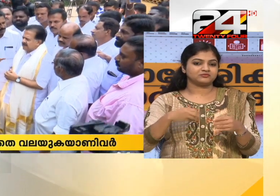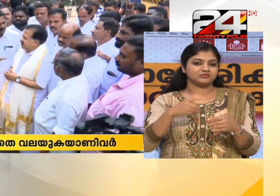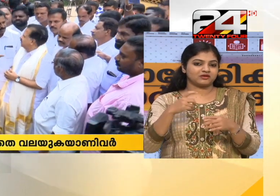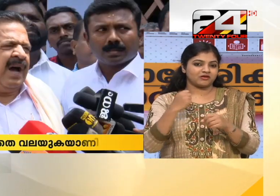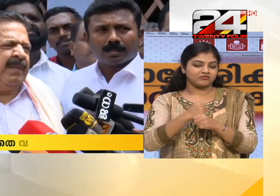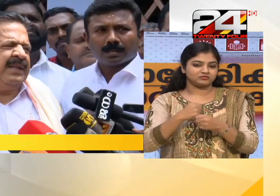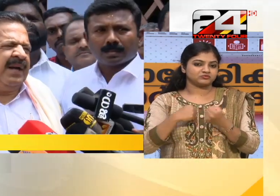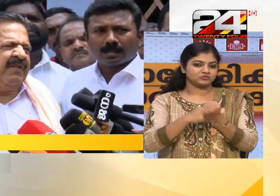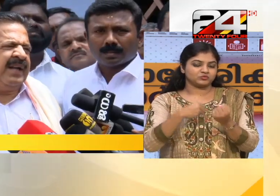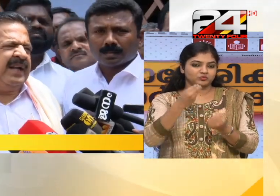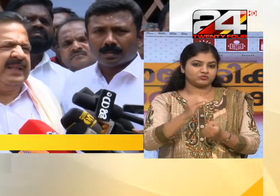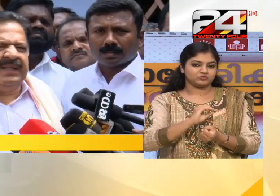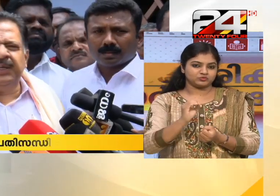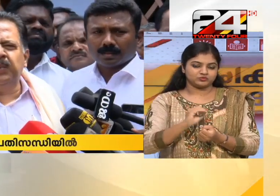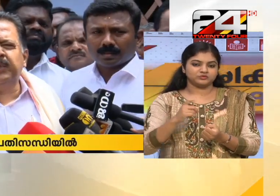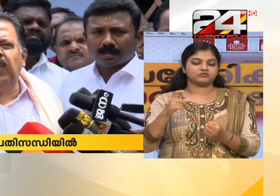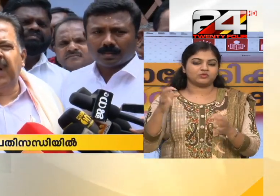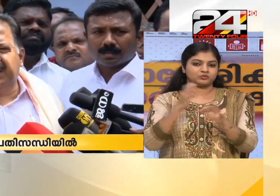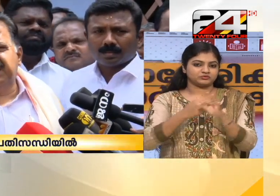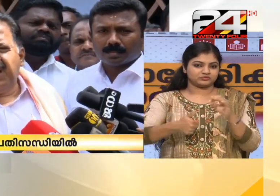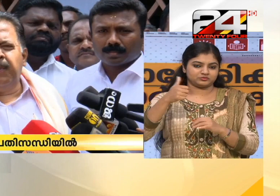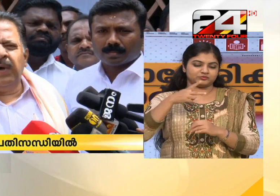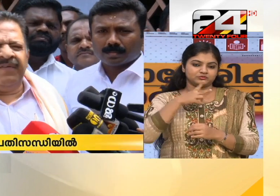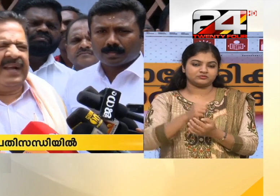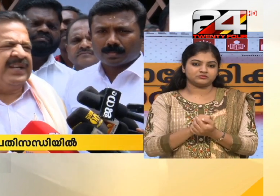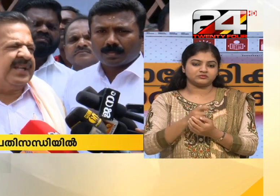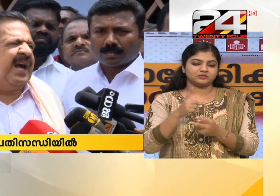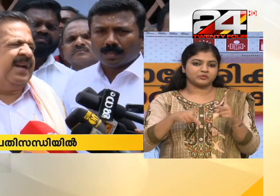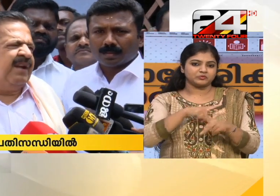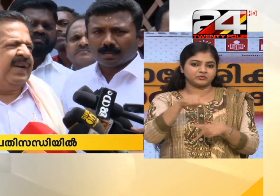ചെന്നിത്തല പറഞ്ഞു. ആത്മഹത്യയുടെ വക്കിലേക്ക് എത്തിയിരിക്കുന്നു ഈ തൊഴിലാളികൾ. അപ്പോൾ